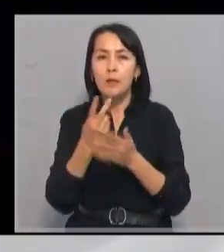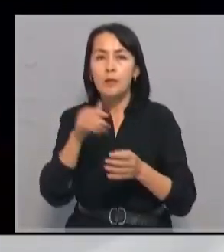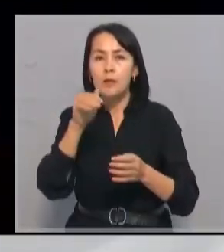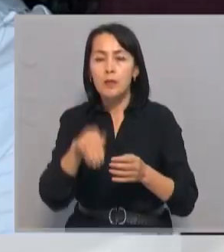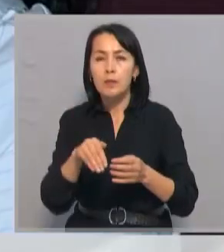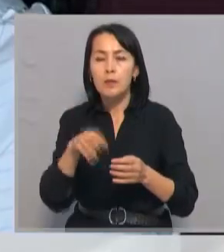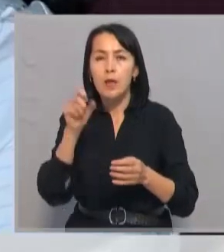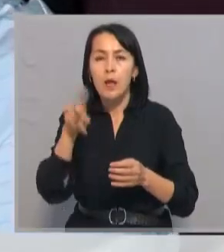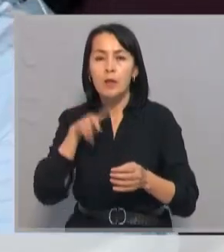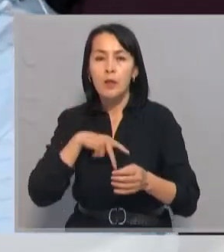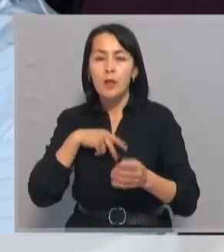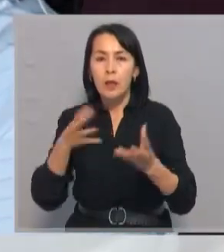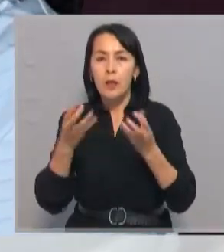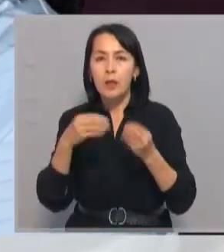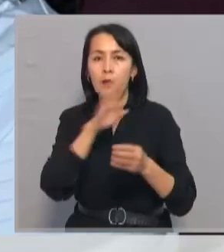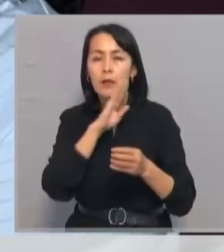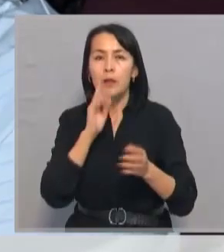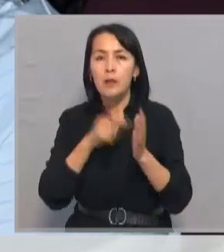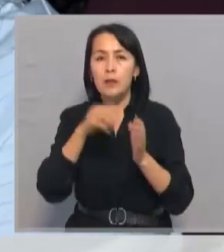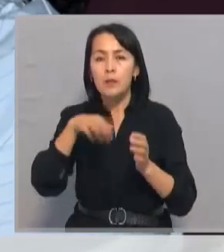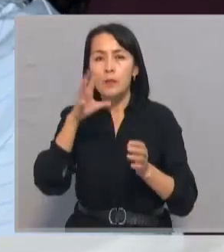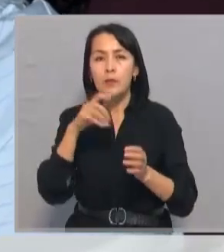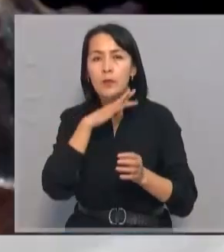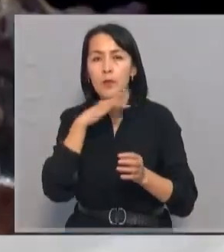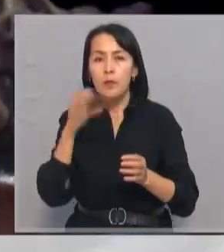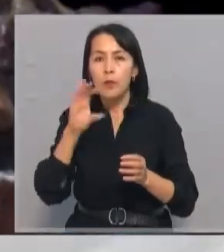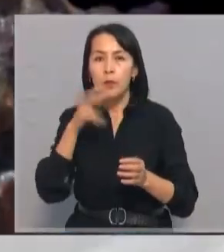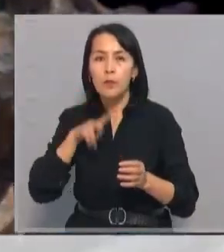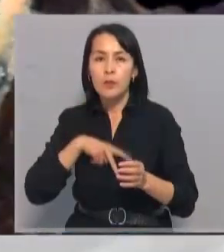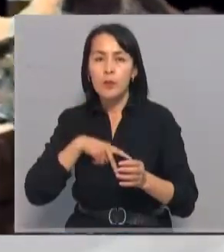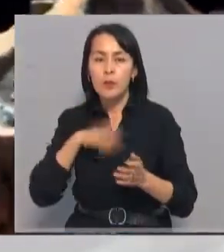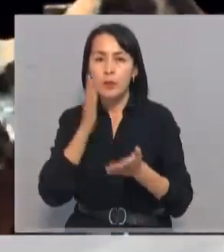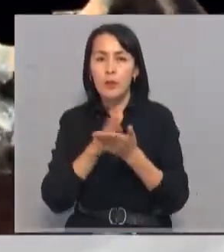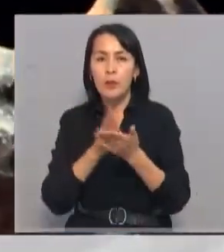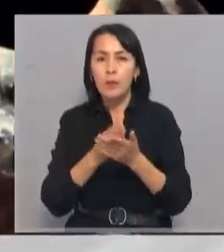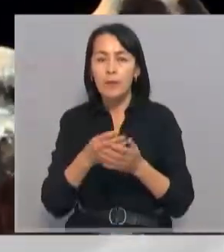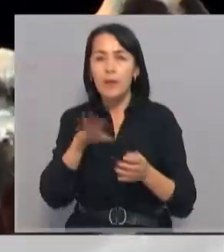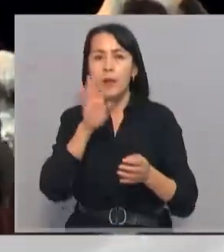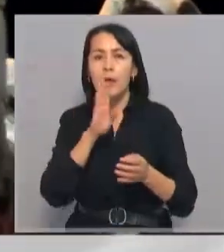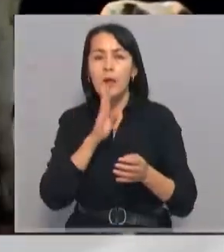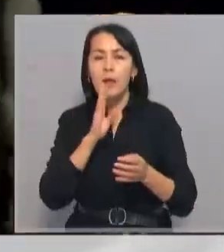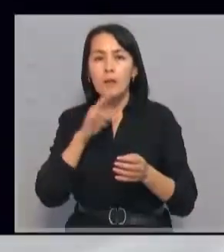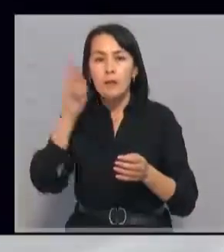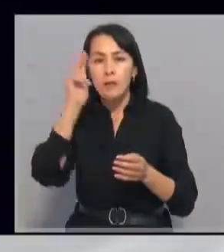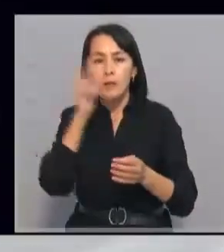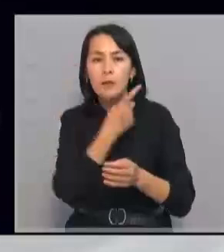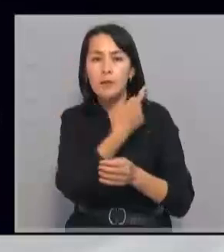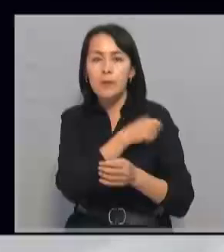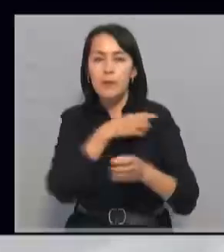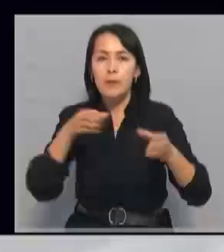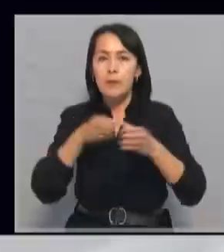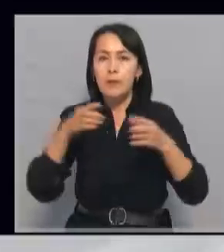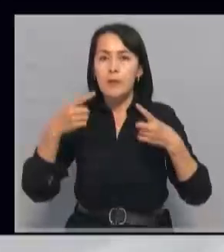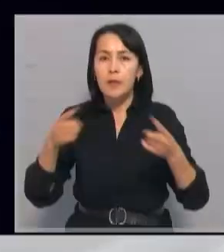мыңға жуығы алтын алқа иегері, 7500-ден астам ана күміс алқа иегері. Нәзік жандылар білім медицина саласында